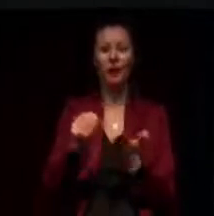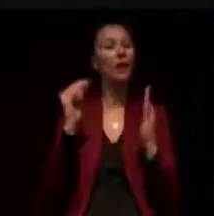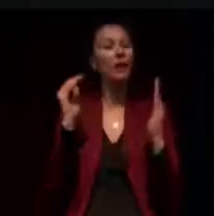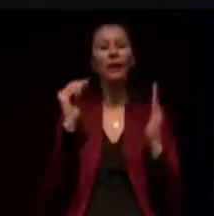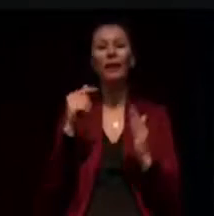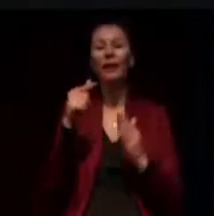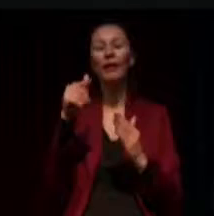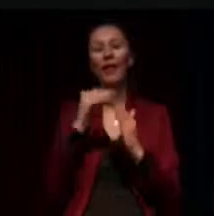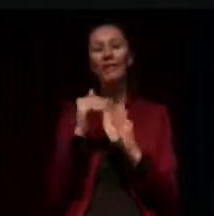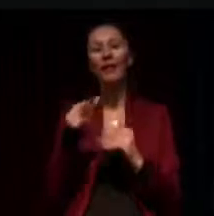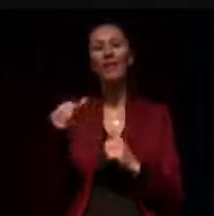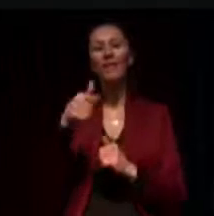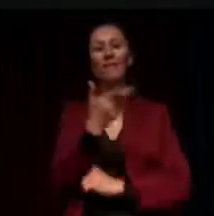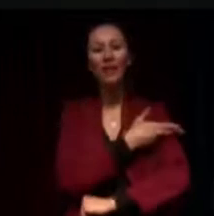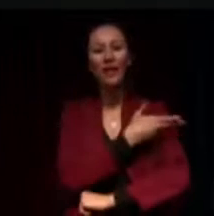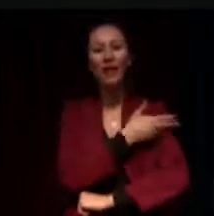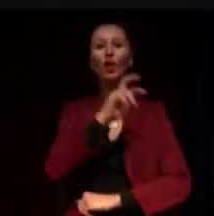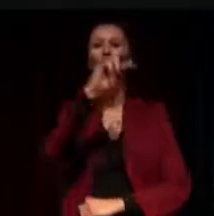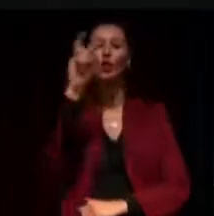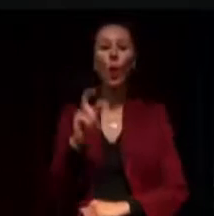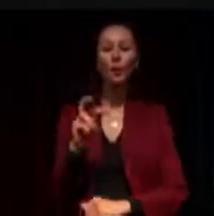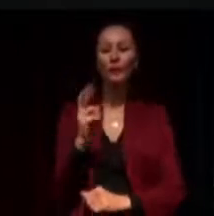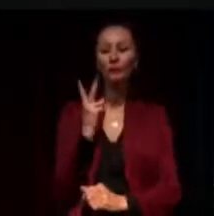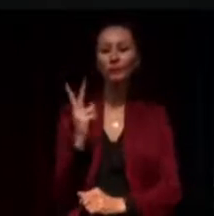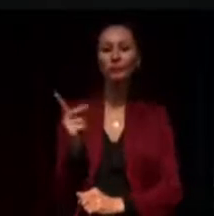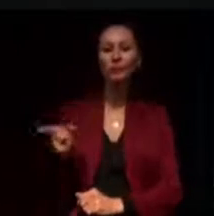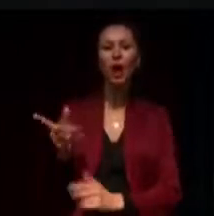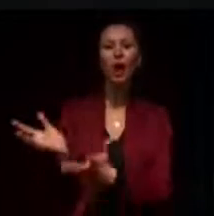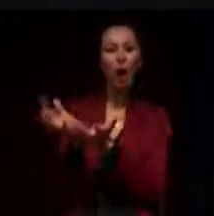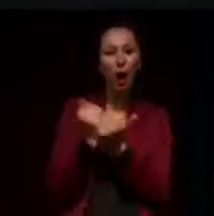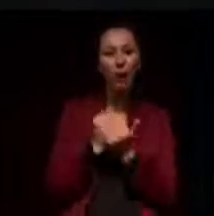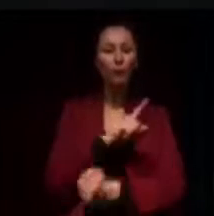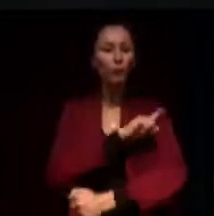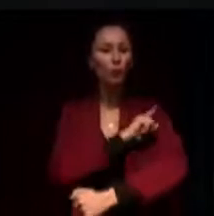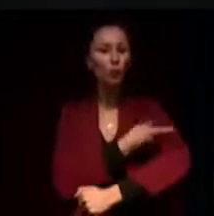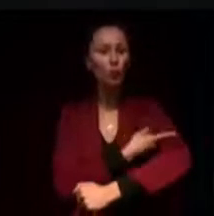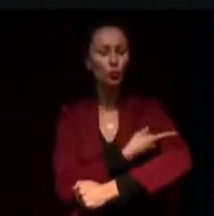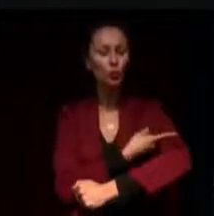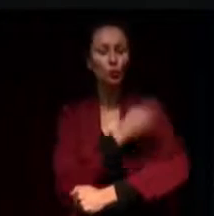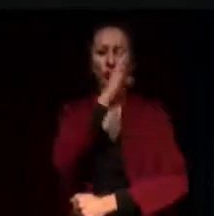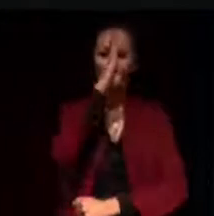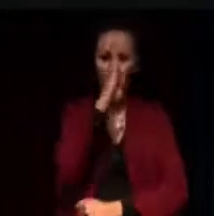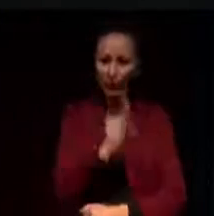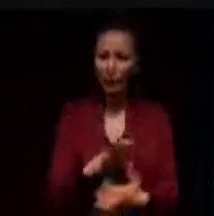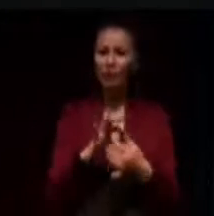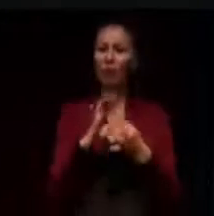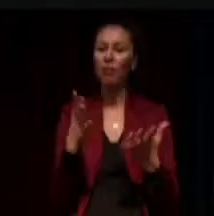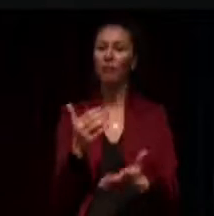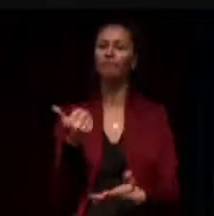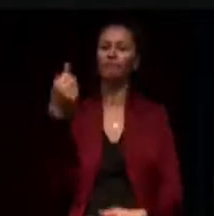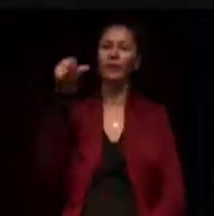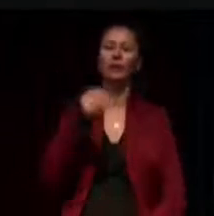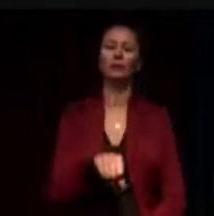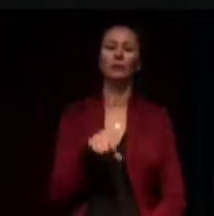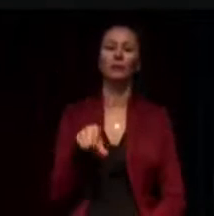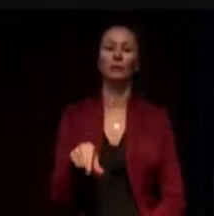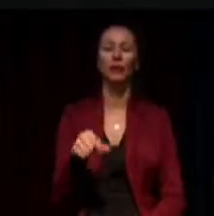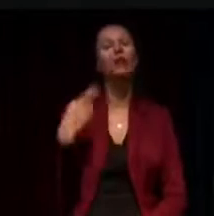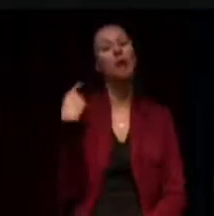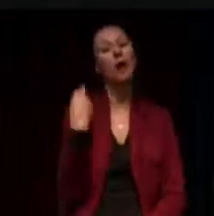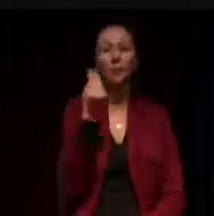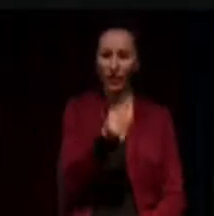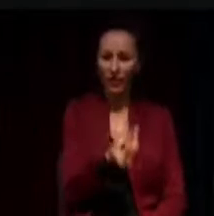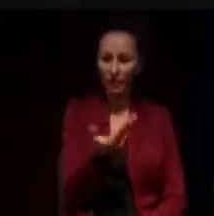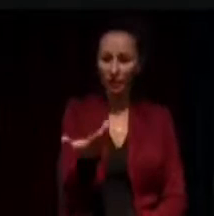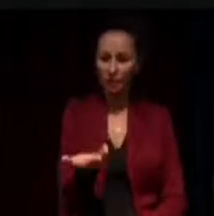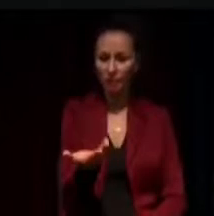ülke vatandaşlarının döviz cinsinden alım gücümüz ciddi anlamda azaldı. Rakam verecek